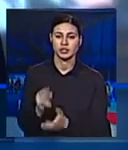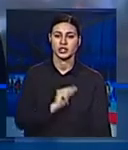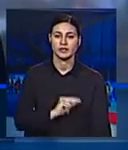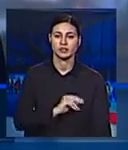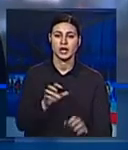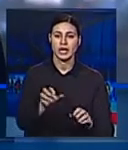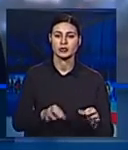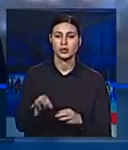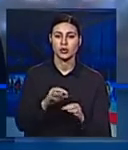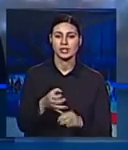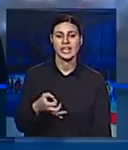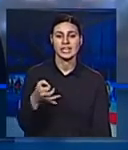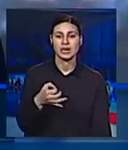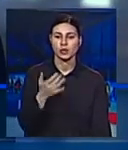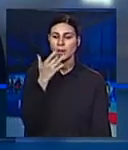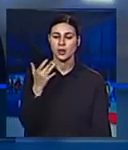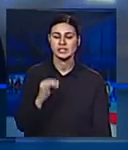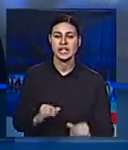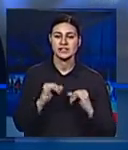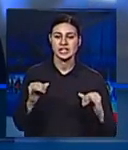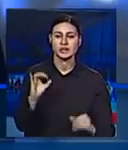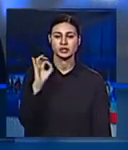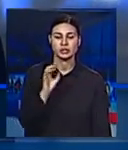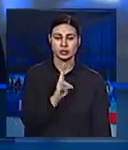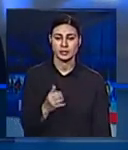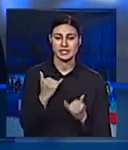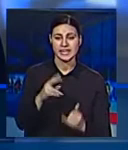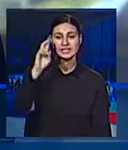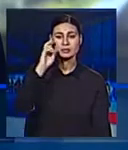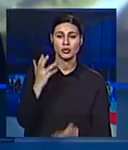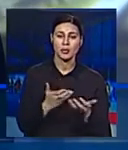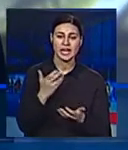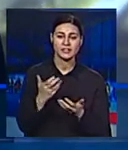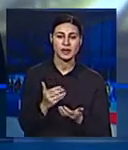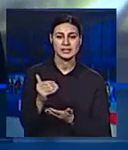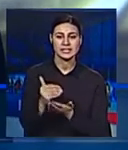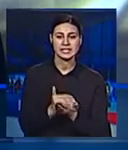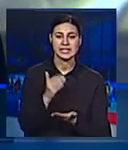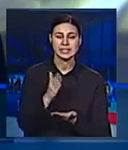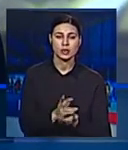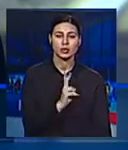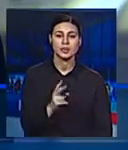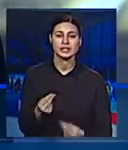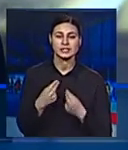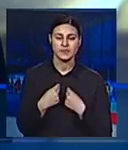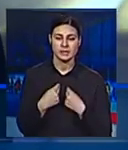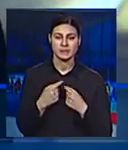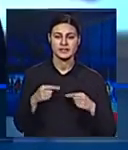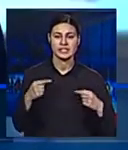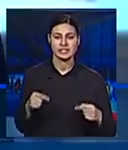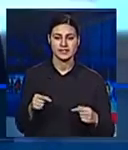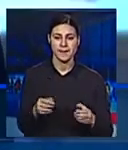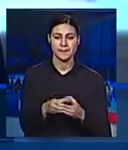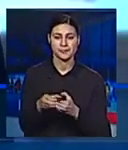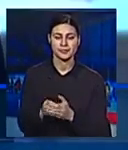შევიმუშავეთ კანონპროექტი რეგიონული პოლიტიკისა და განვითარების დაეგმის შესახებ, რომელიც ახლა სამთავრობო განხილვების სტადიაზეა, რომელიც გვაძლევს სხვადასხვა